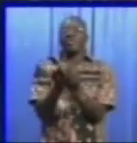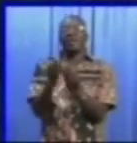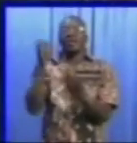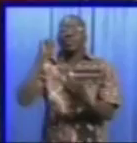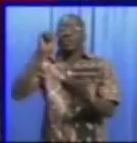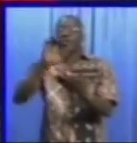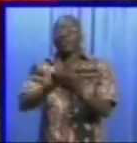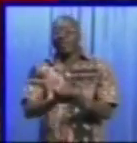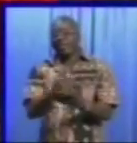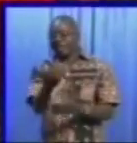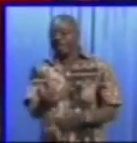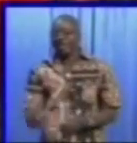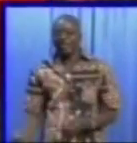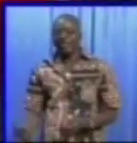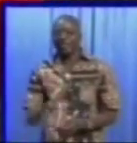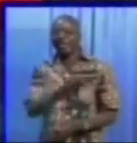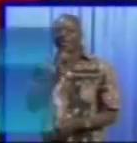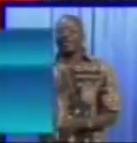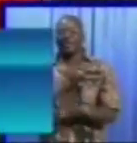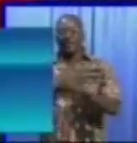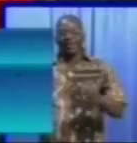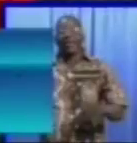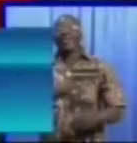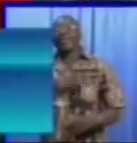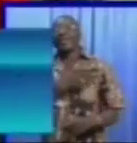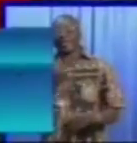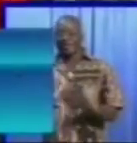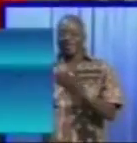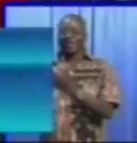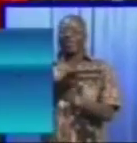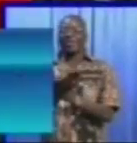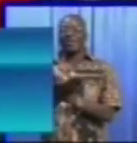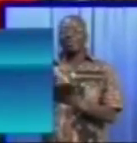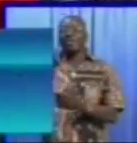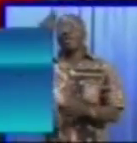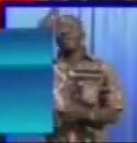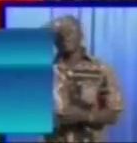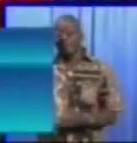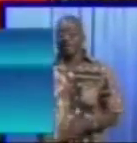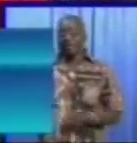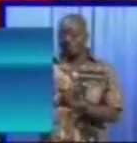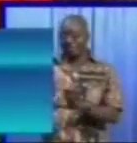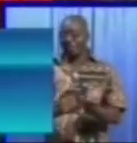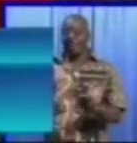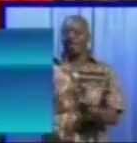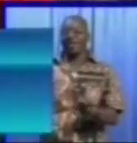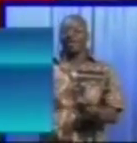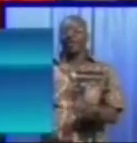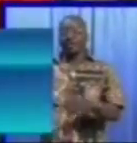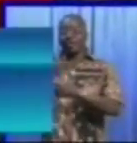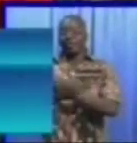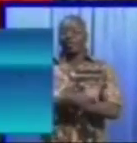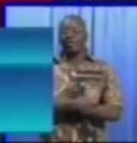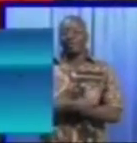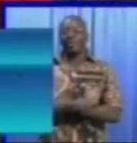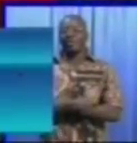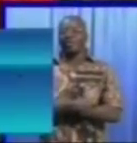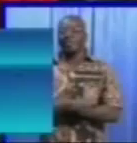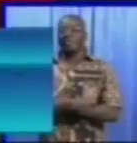et à mes enfants. Je suis très contente ce matin pour cette reconnaissance qui m'a été faite en ce jour